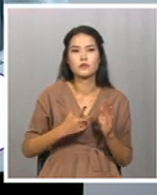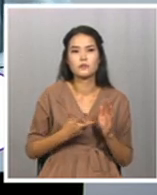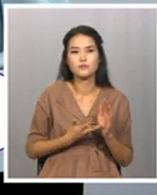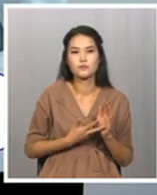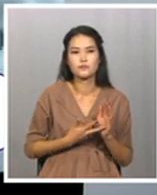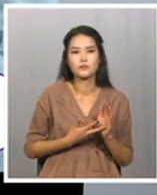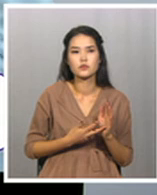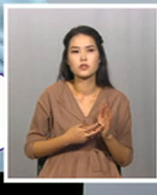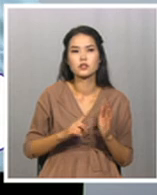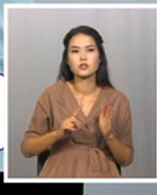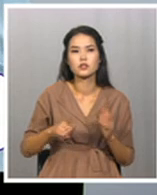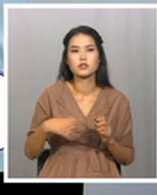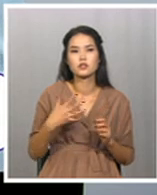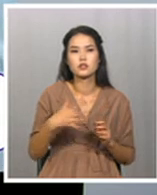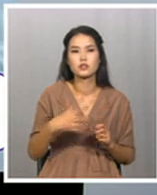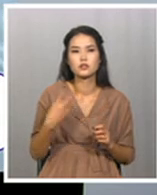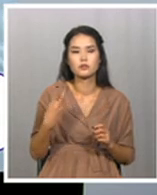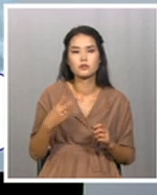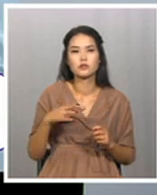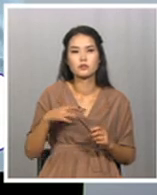бөлінген миллилитрге бөлеміз. Нәтижесінде